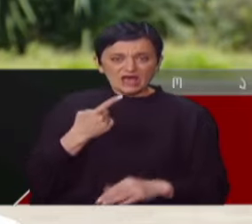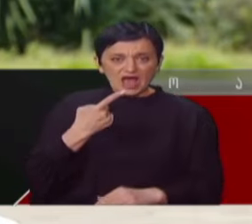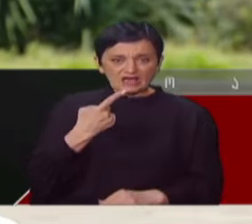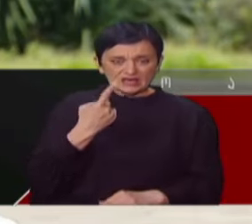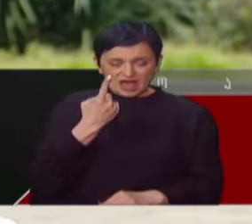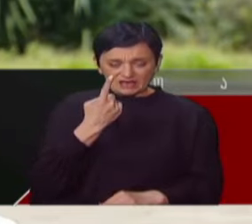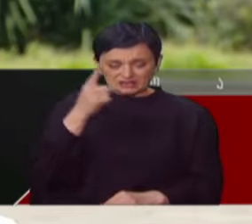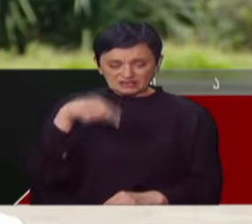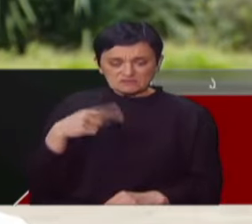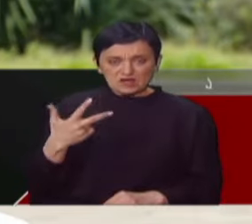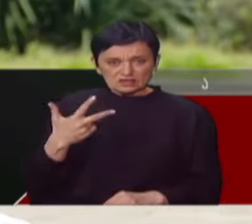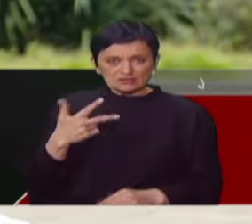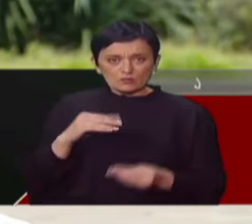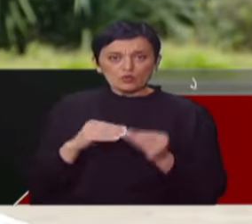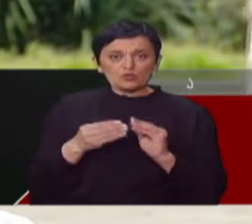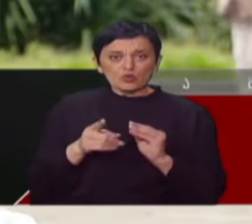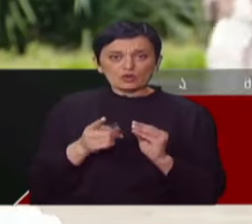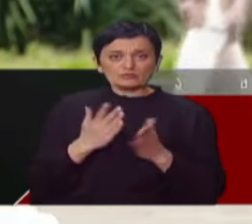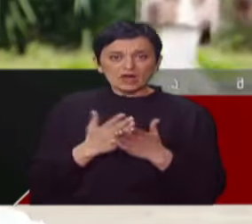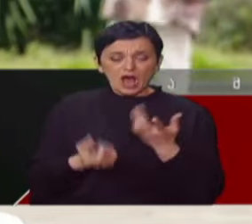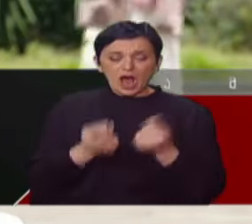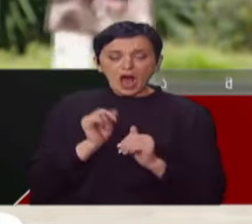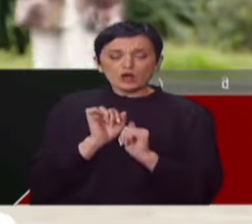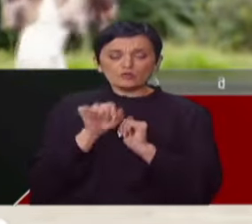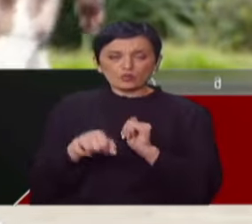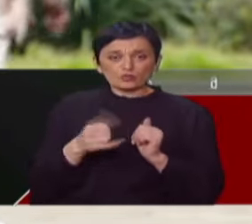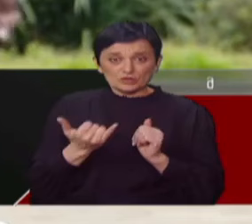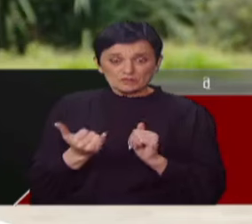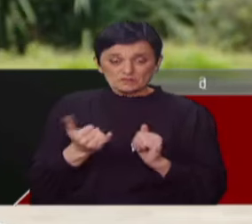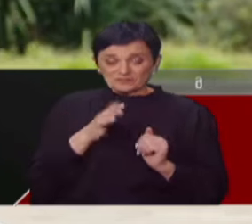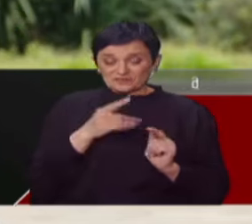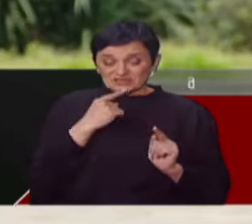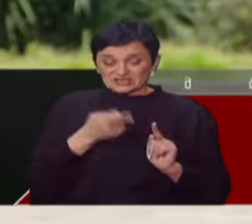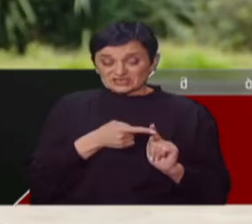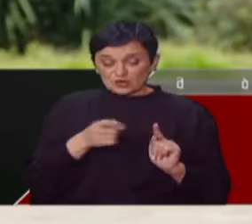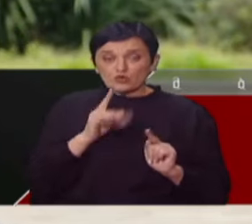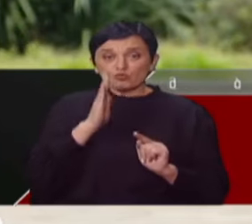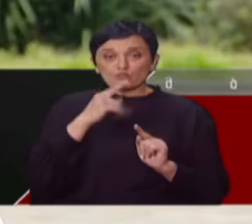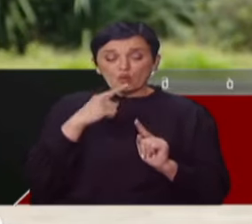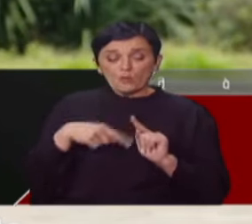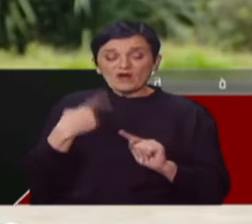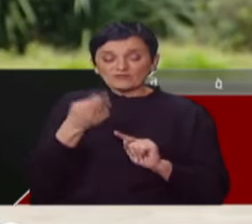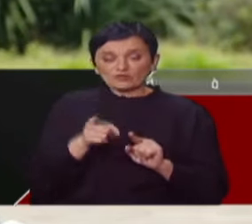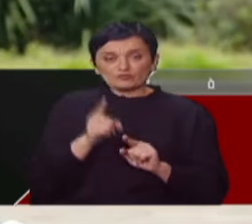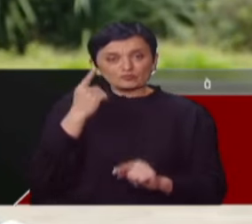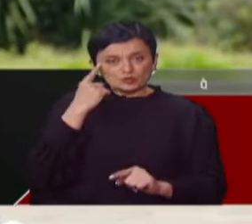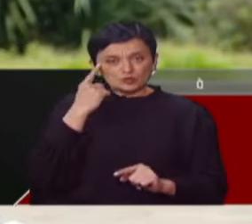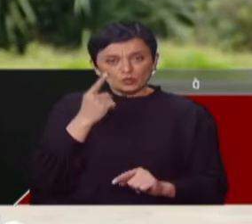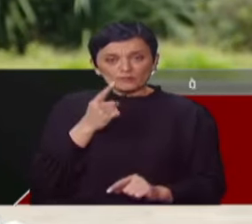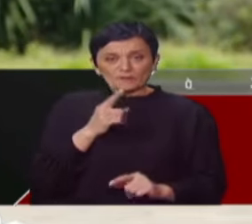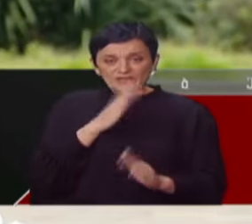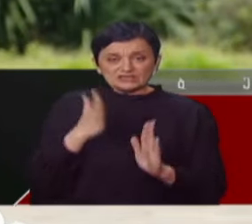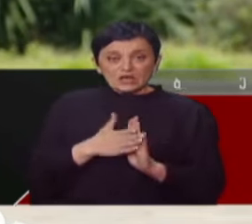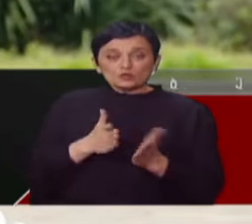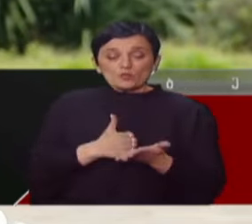mesamedis, se rotcat gamuțoar, cu axul prioritarista, cu axlovit perio, ce mi-mi dinare. Să le zicem, am avut le știri și un pic roptro, argue că nebasa, iar tot